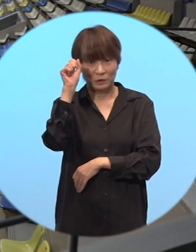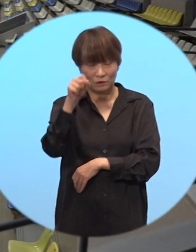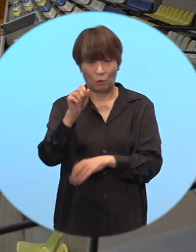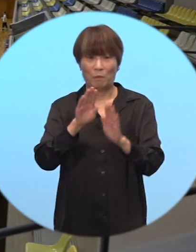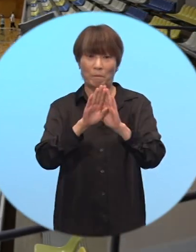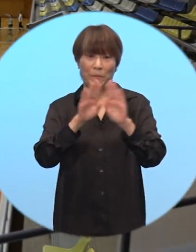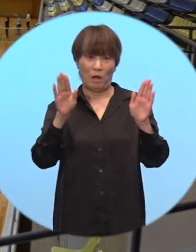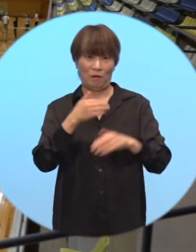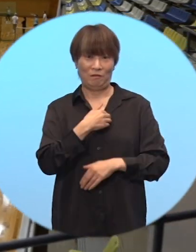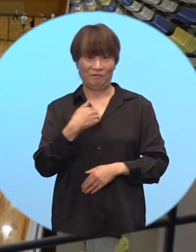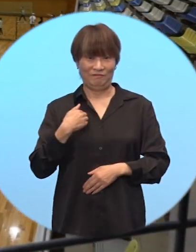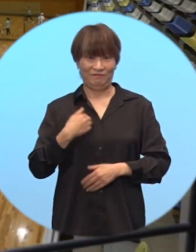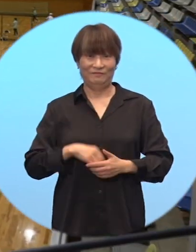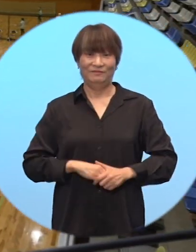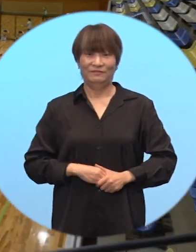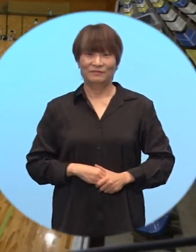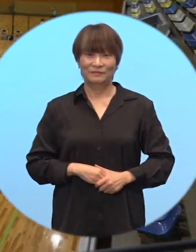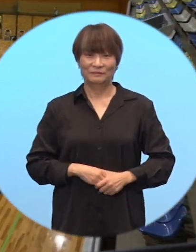行われています。